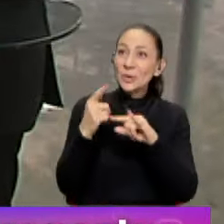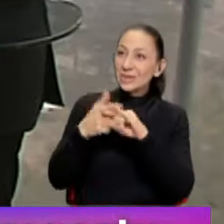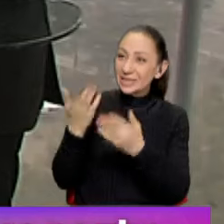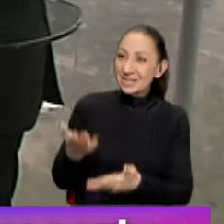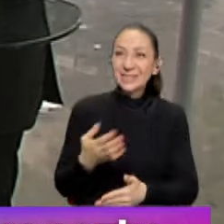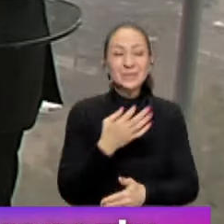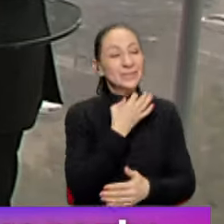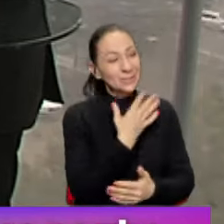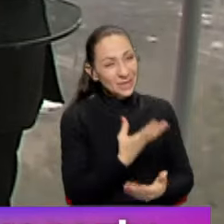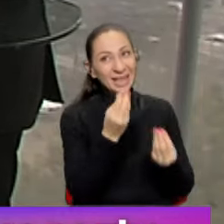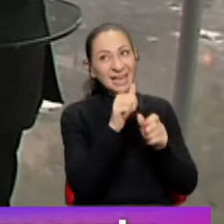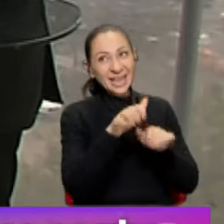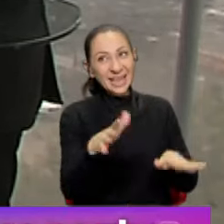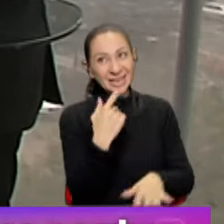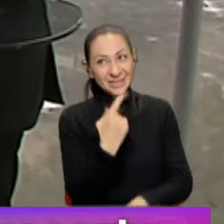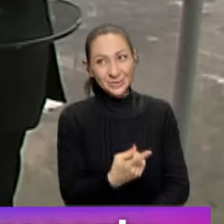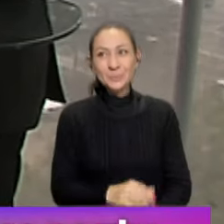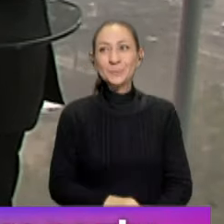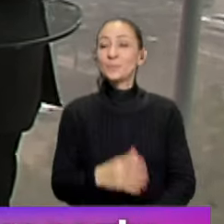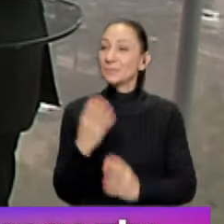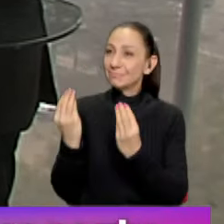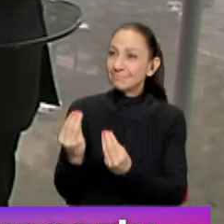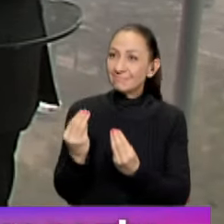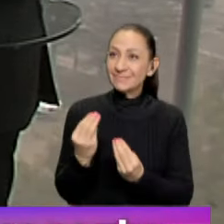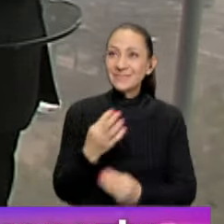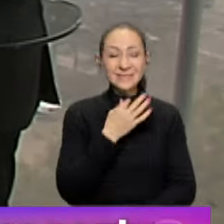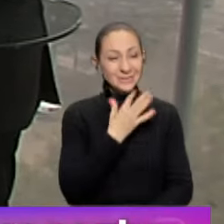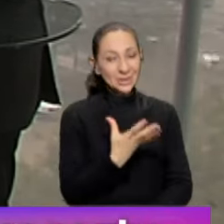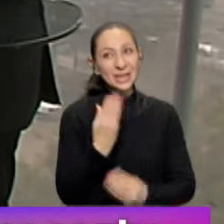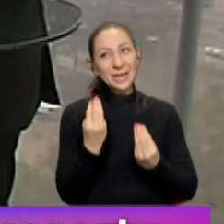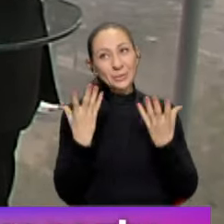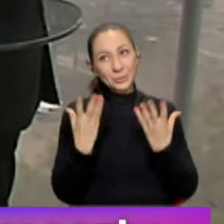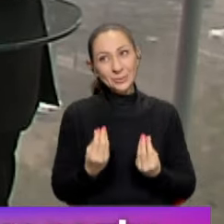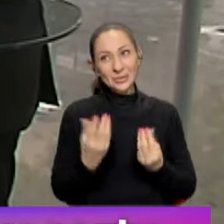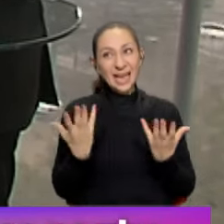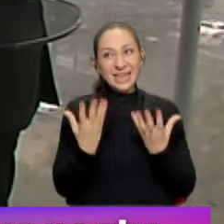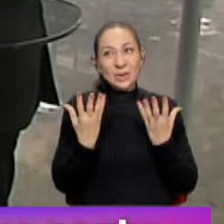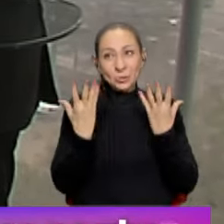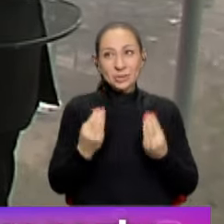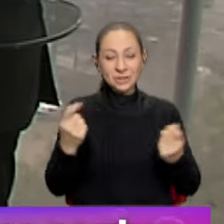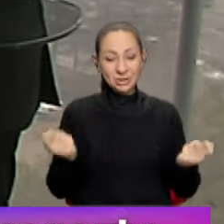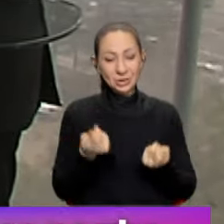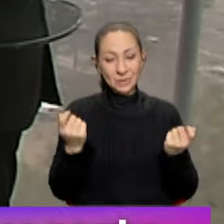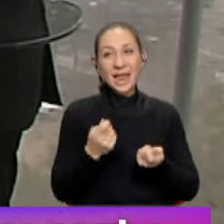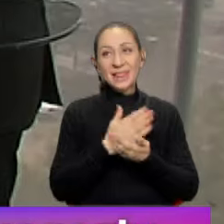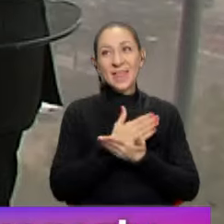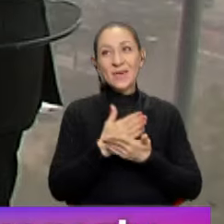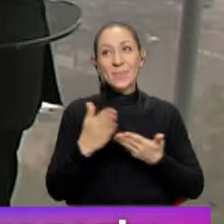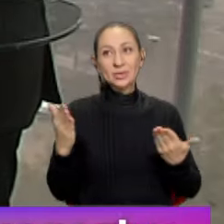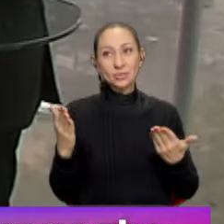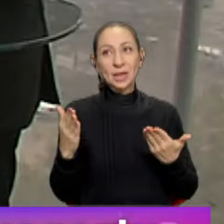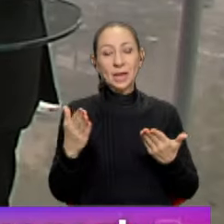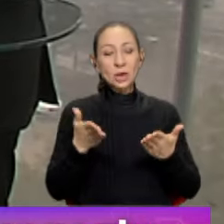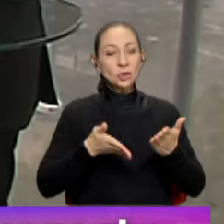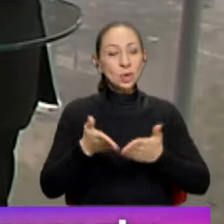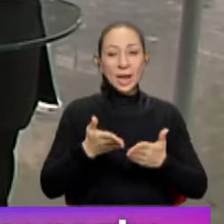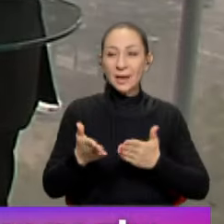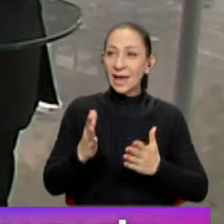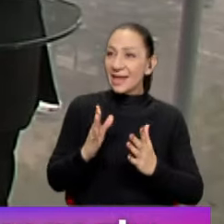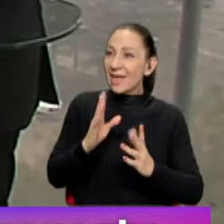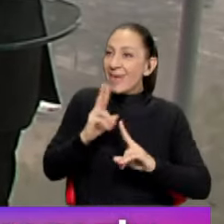geldiniz. Teşekkür ediyoruz. İyi yayınlar diliyoruz. Teşekkürler. Nasılsınız? Sağ olun. İyi oluyoruz. Daha iyi olacağız. Çalışmalarla devam ettikçe sokaktan